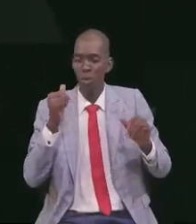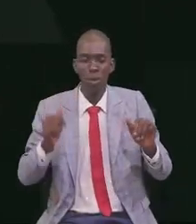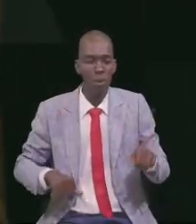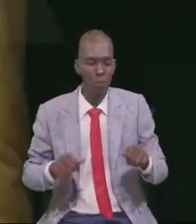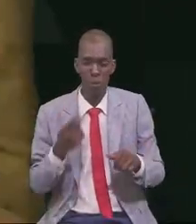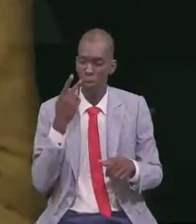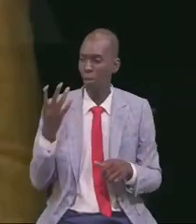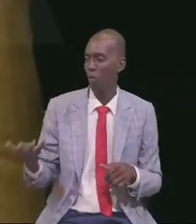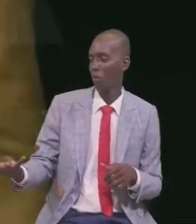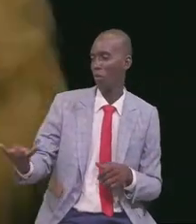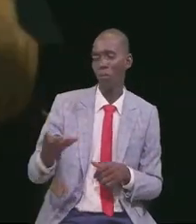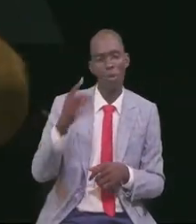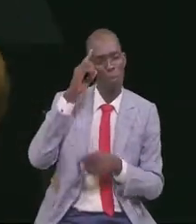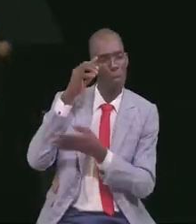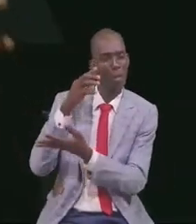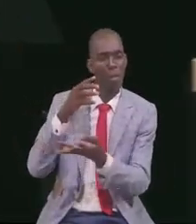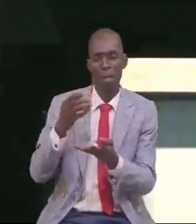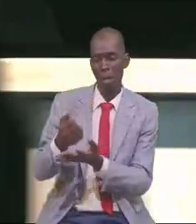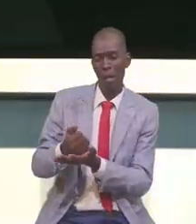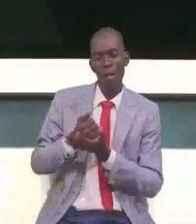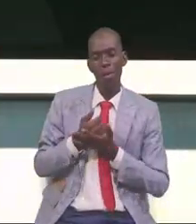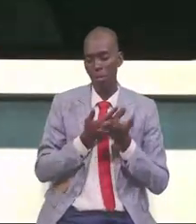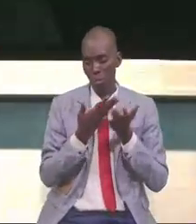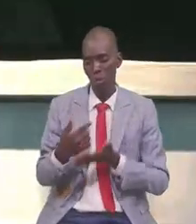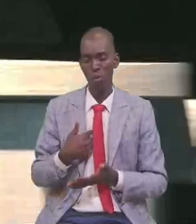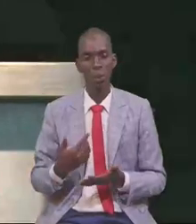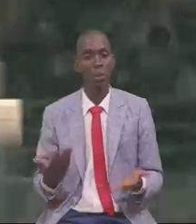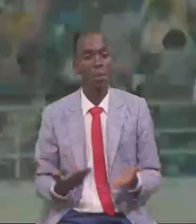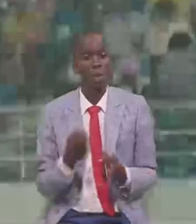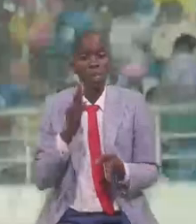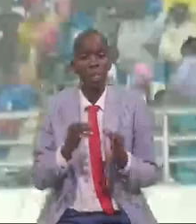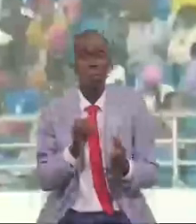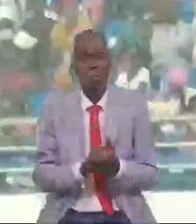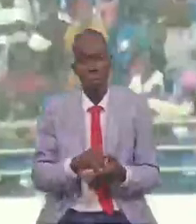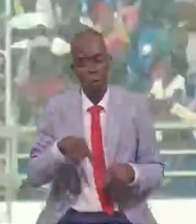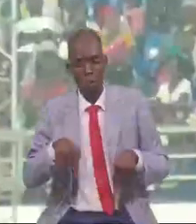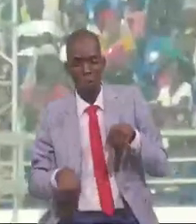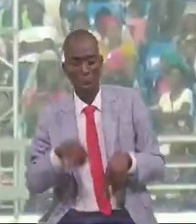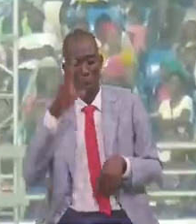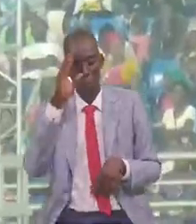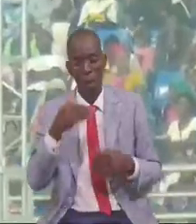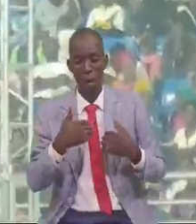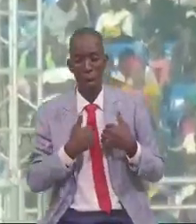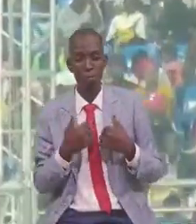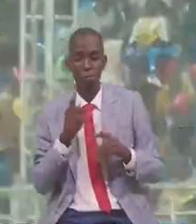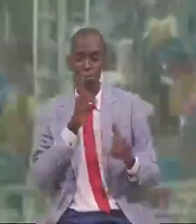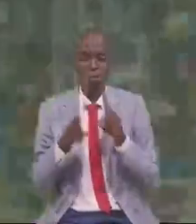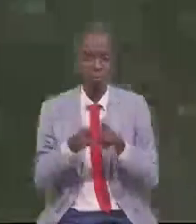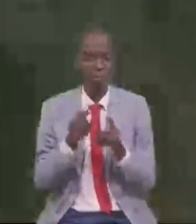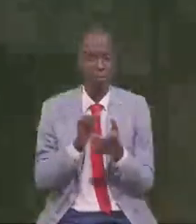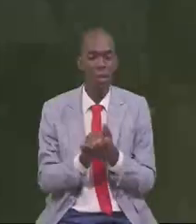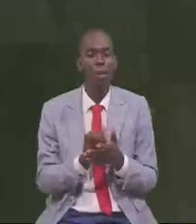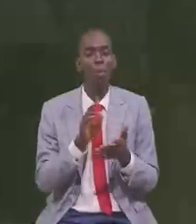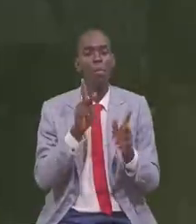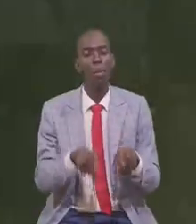Ces quatre hommes, c'est pourquoi ils m'ont amené. S'il avait dit ça, sa foi sera une foi morte. Mais il